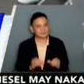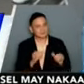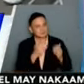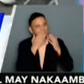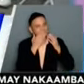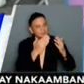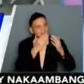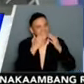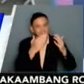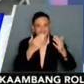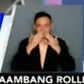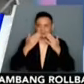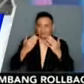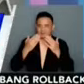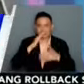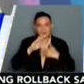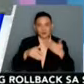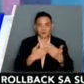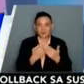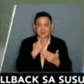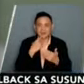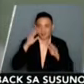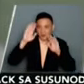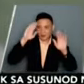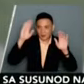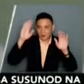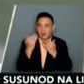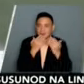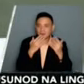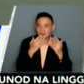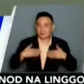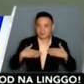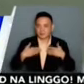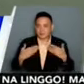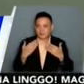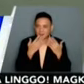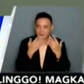lahat po nang bumati sa akin at nag-abang. Sasalang din